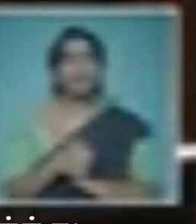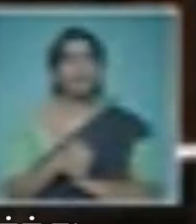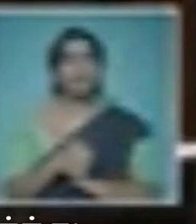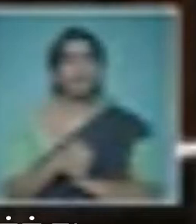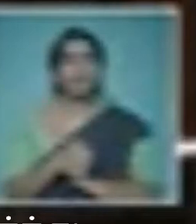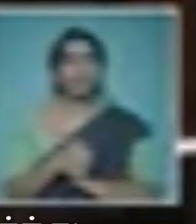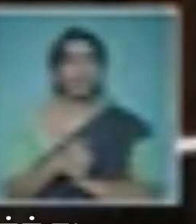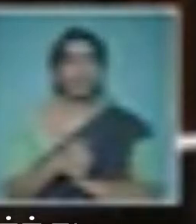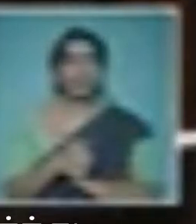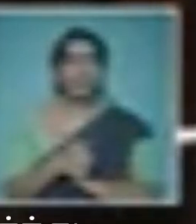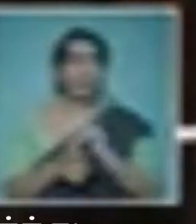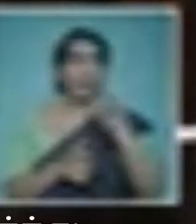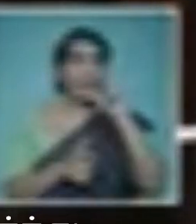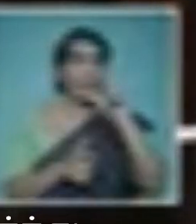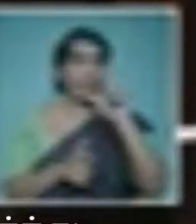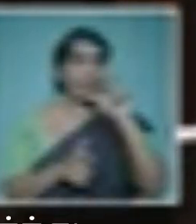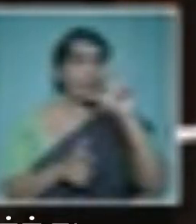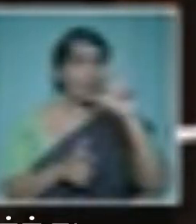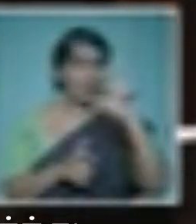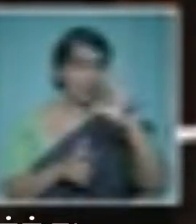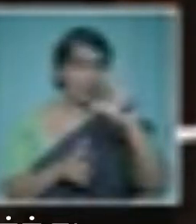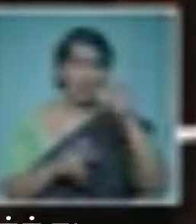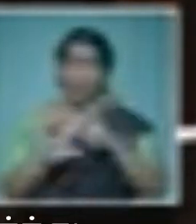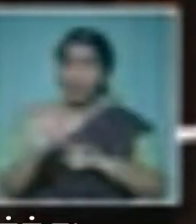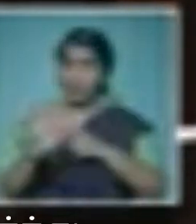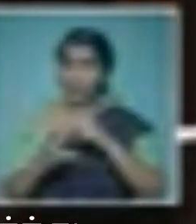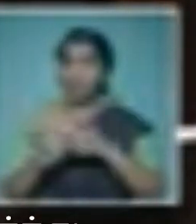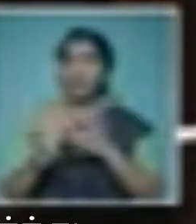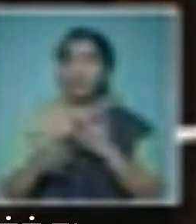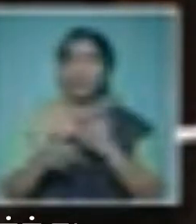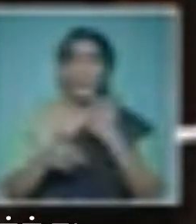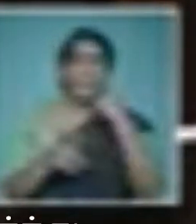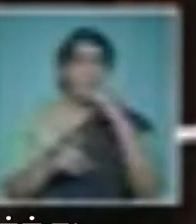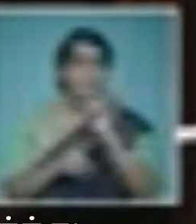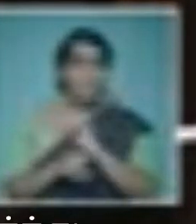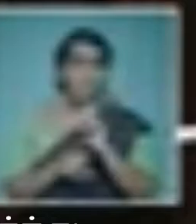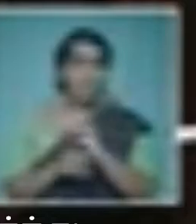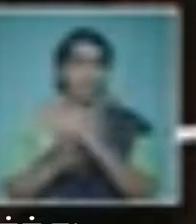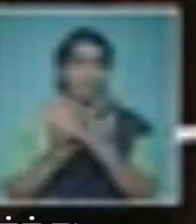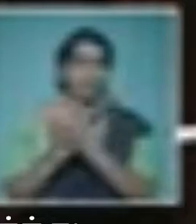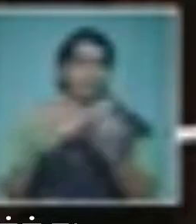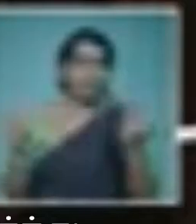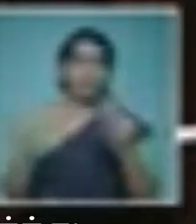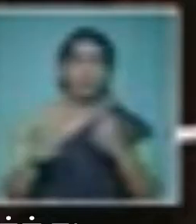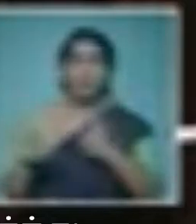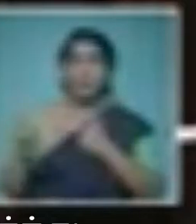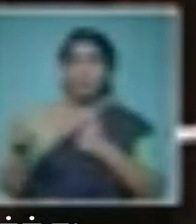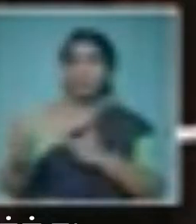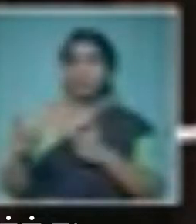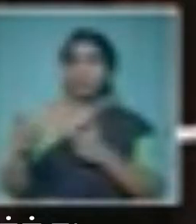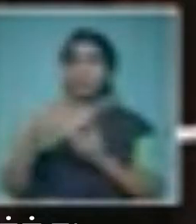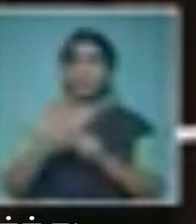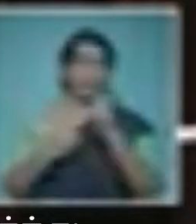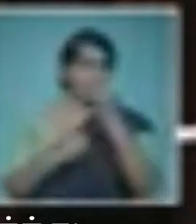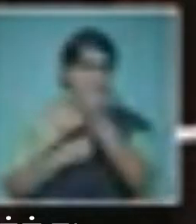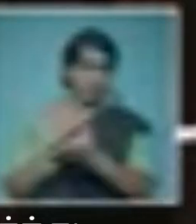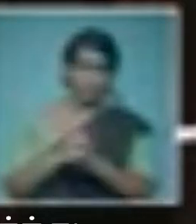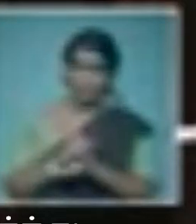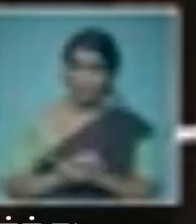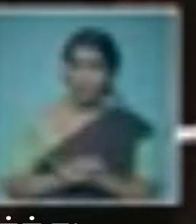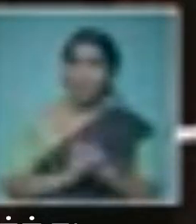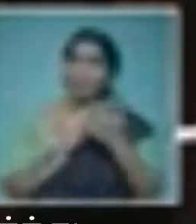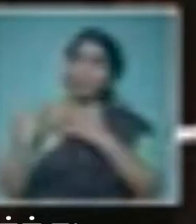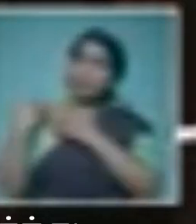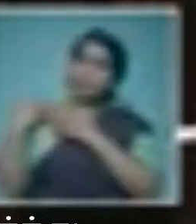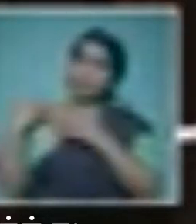78ஆம் ஆண்டிலே அவங்களுடைய கையிலே இருந்த பேனாவை பறித்து அவங்களுடைய கையிலே ஆயுதங்கள் வழங்கப்பட்டது. நீண்ட காலமாக 48ஆம்